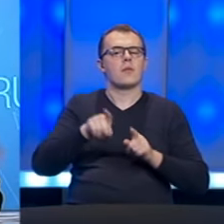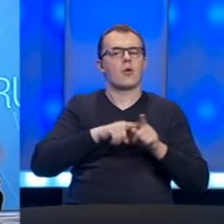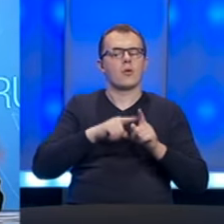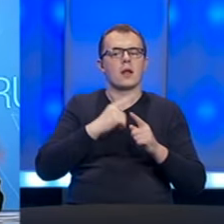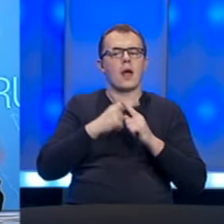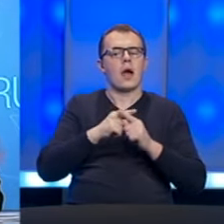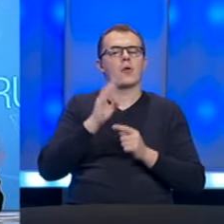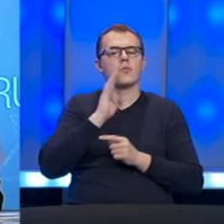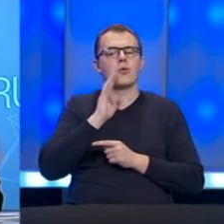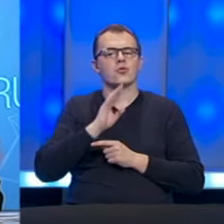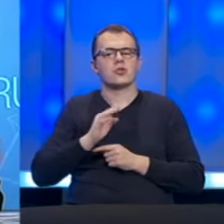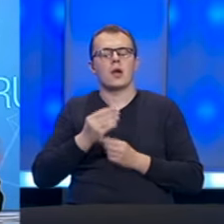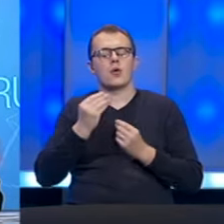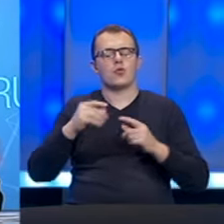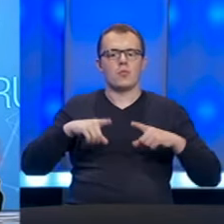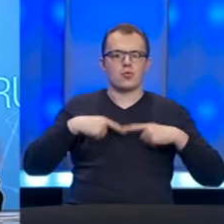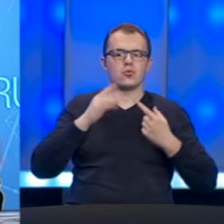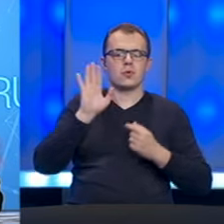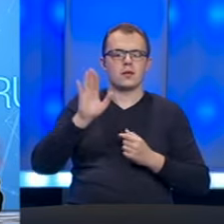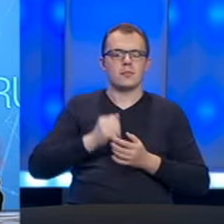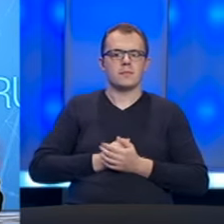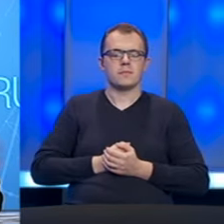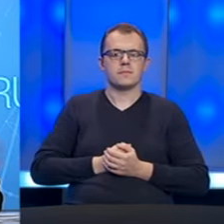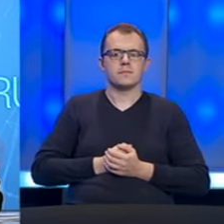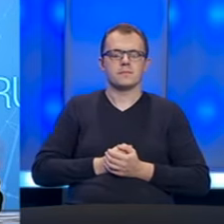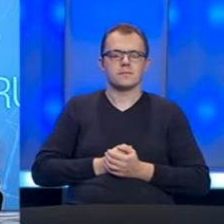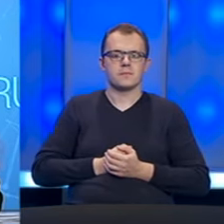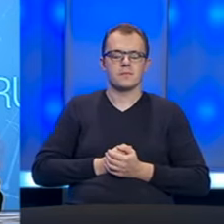Harun Bošnjak. Harune, dobro jutro i tebi.